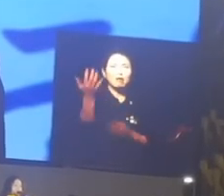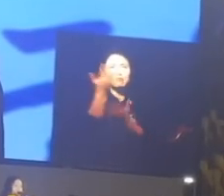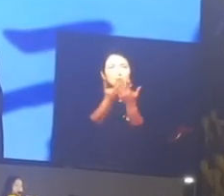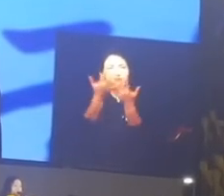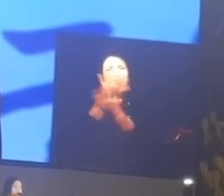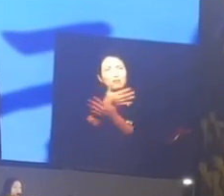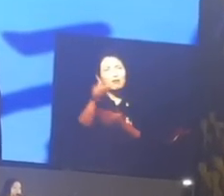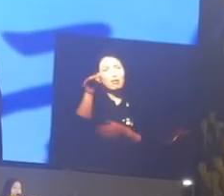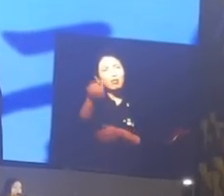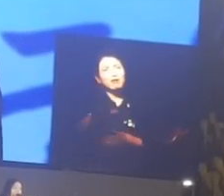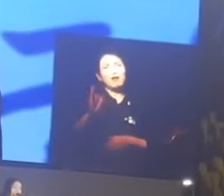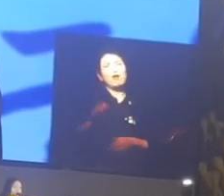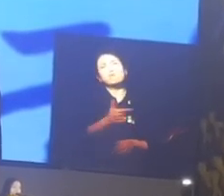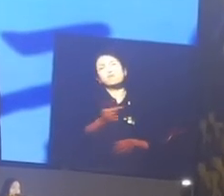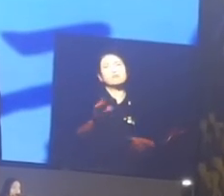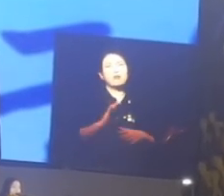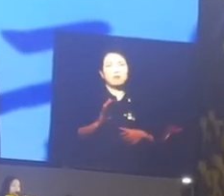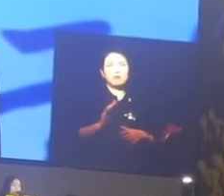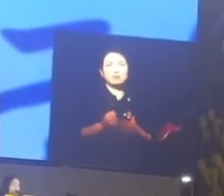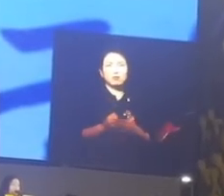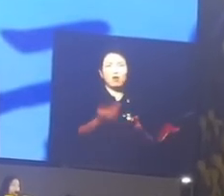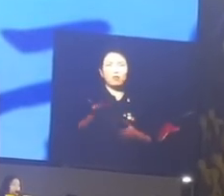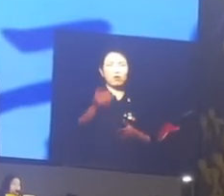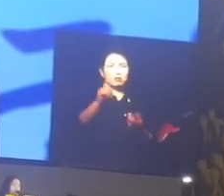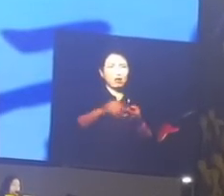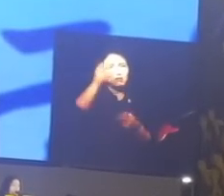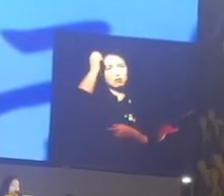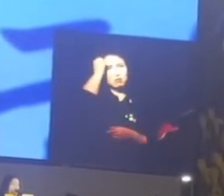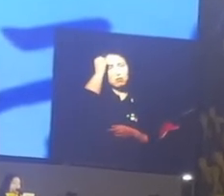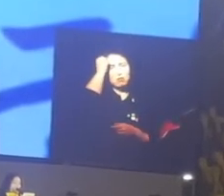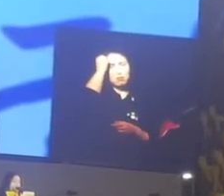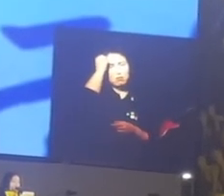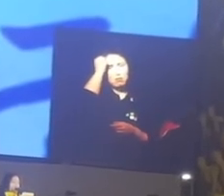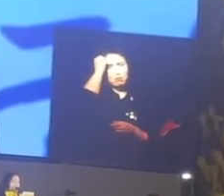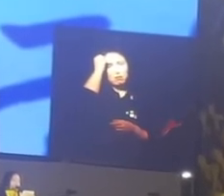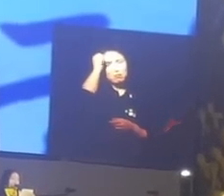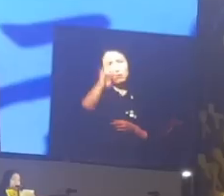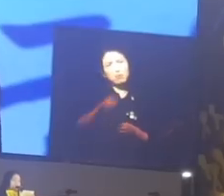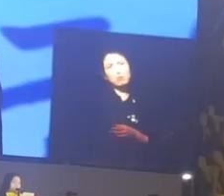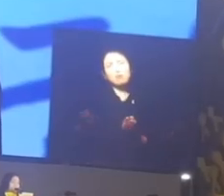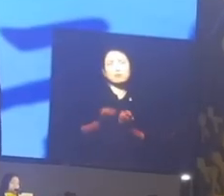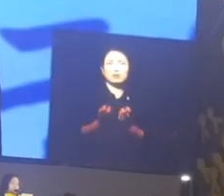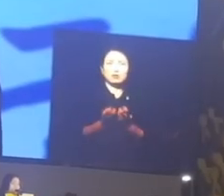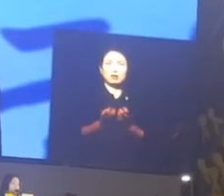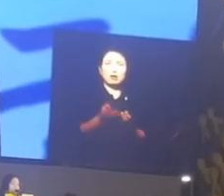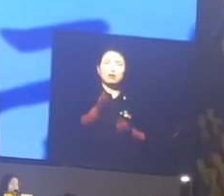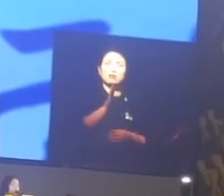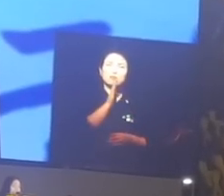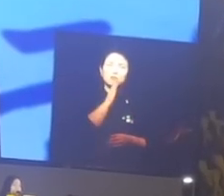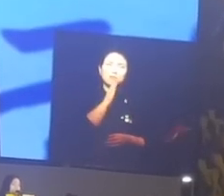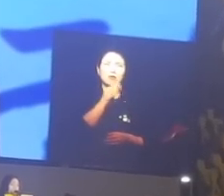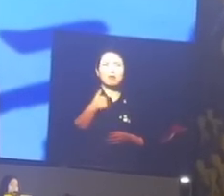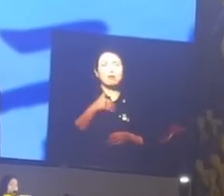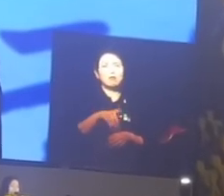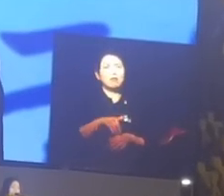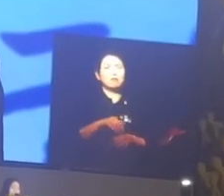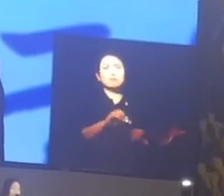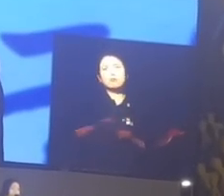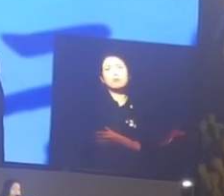너무 무서워서 너에 대한 기억마저 잃게 되면 너를 정말 영영 잃을 것